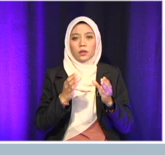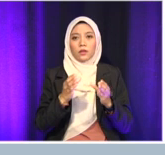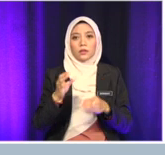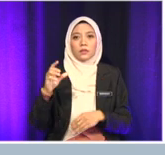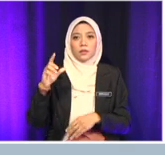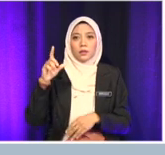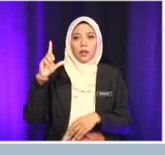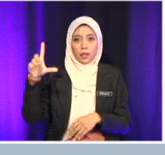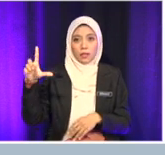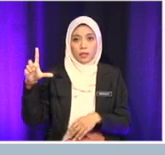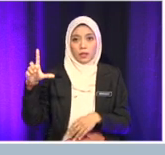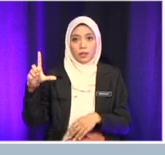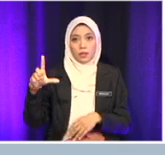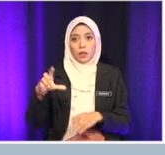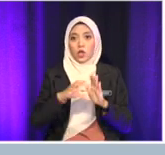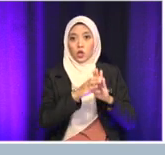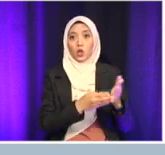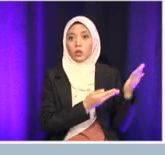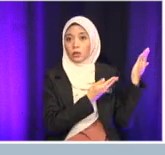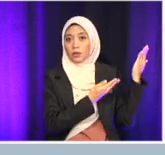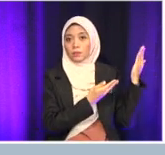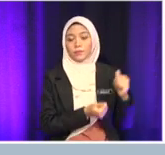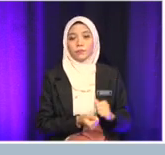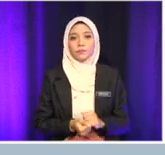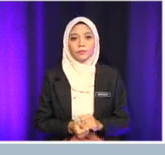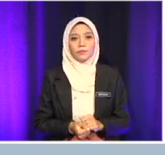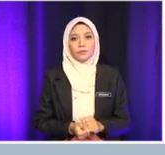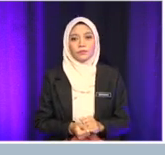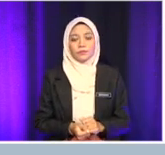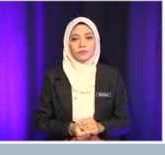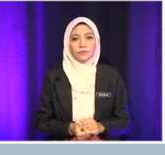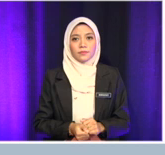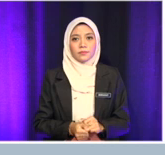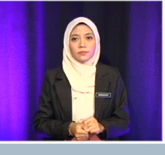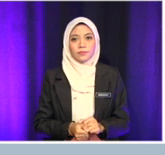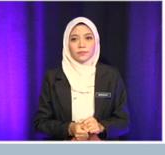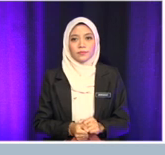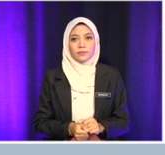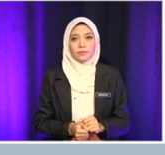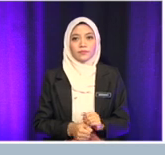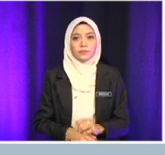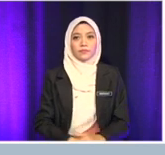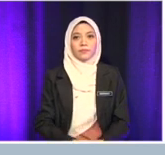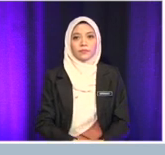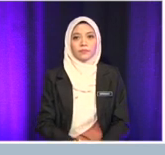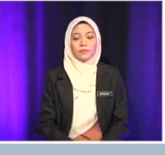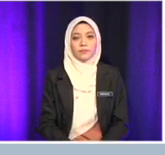ini teknik l kita akan buat l daripada pusat ke objek Nah kita udah belajar